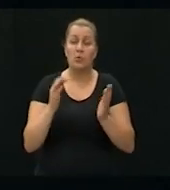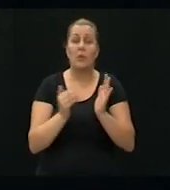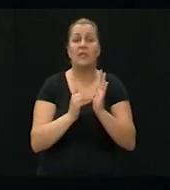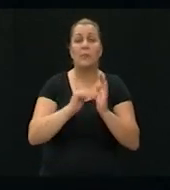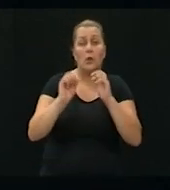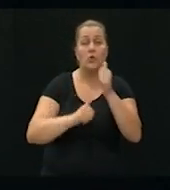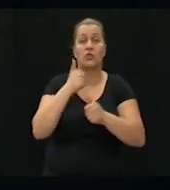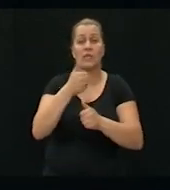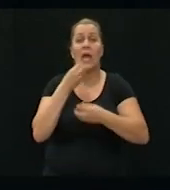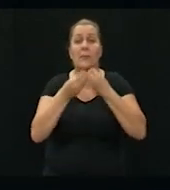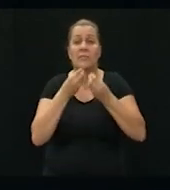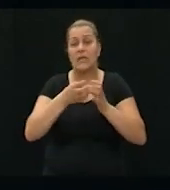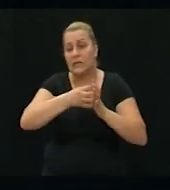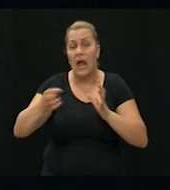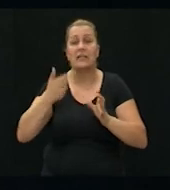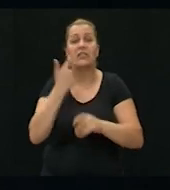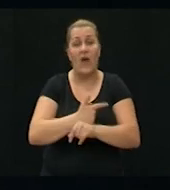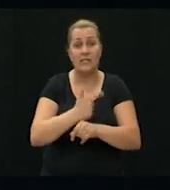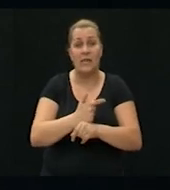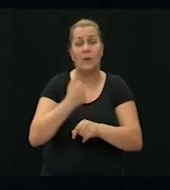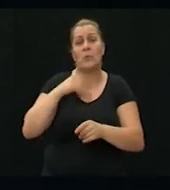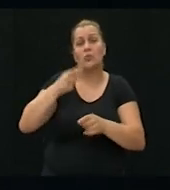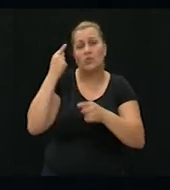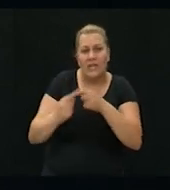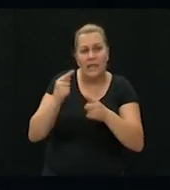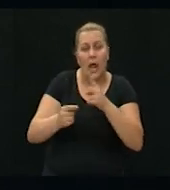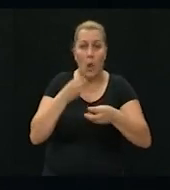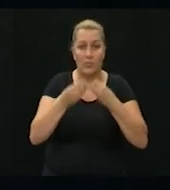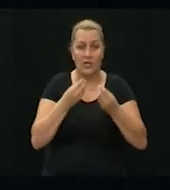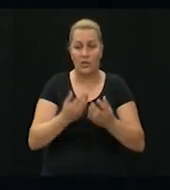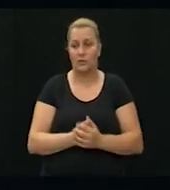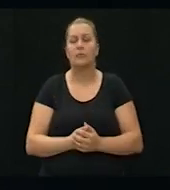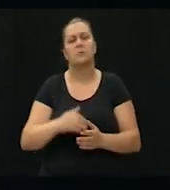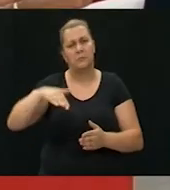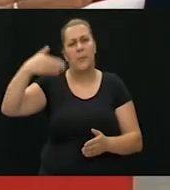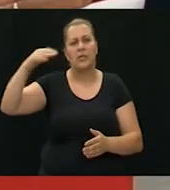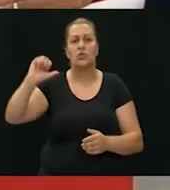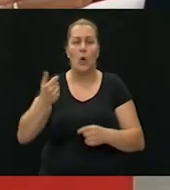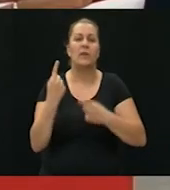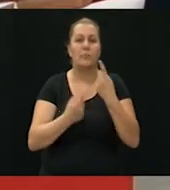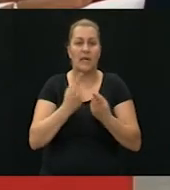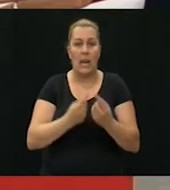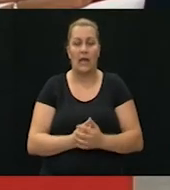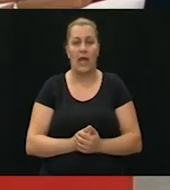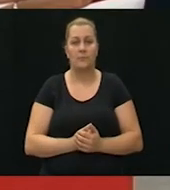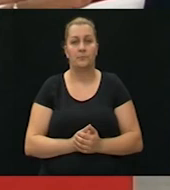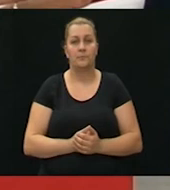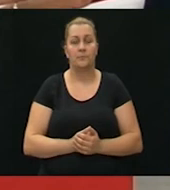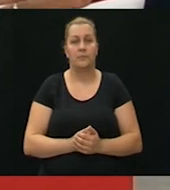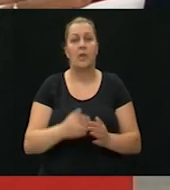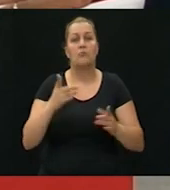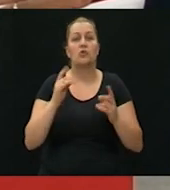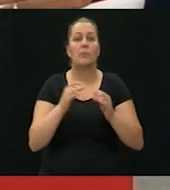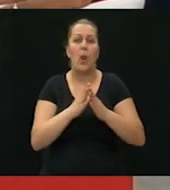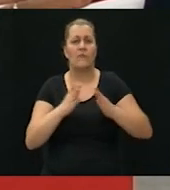još emisija trajati 2 sata da bi mogli možda malo podrobnije ili nešto bolje ili više reći. Biće još prigode, nadam se. Evo, možda malo